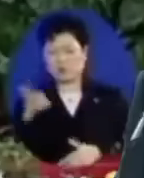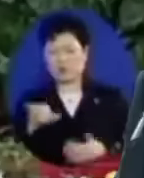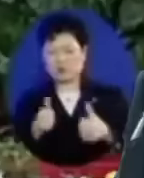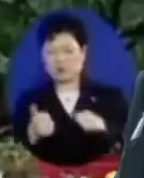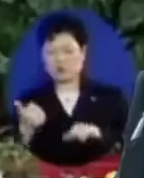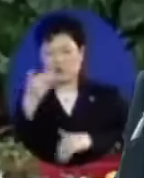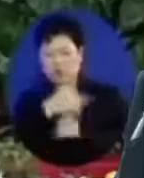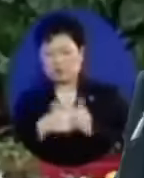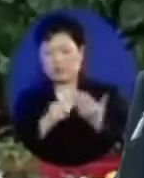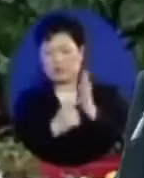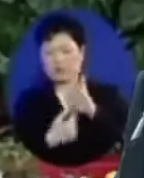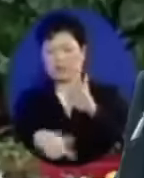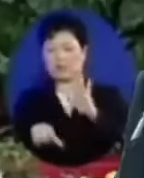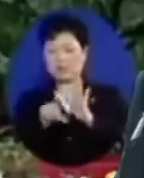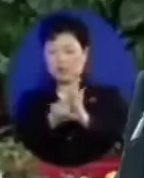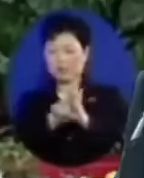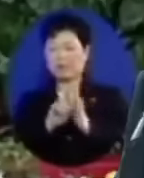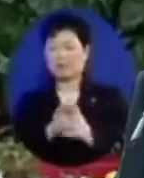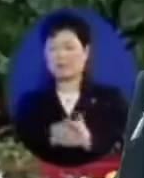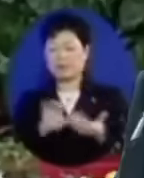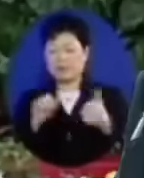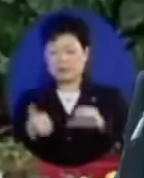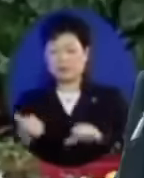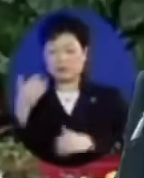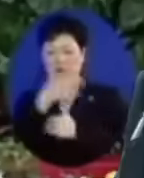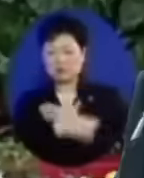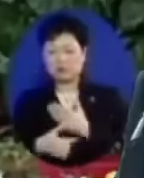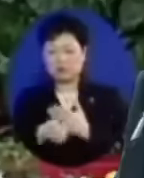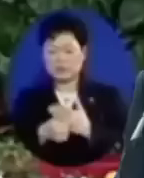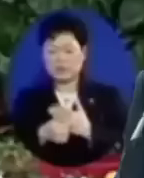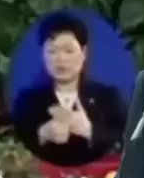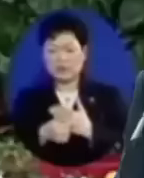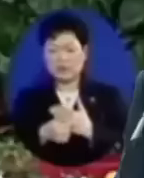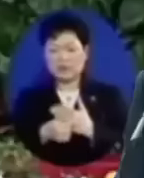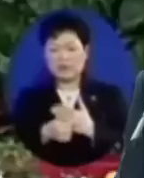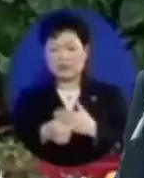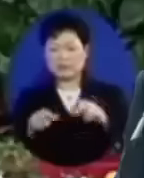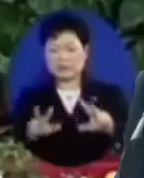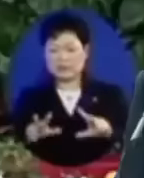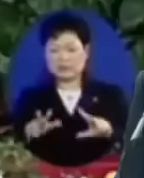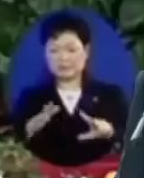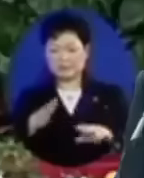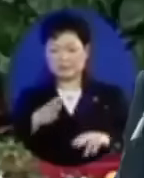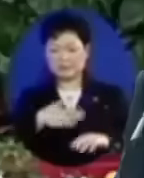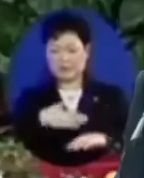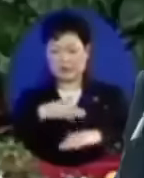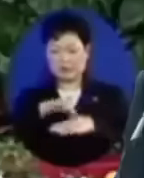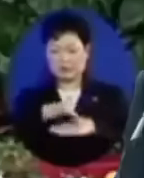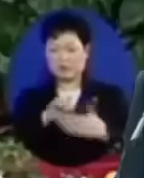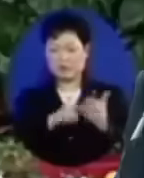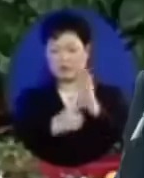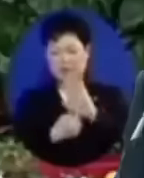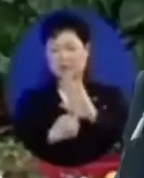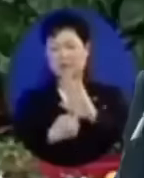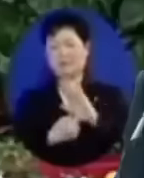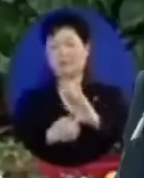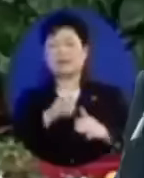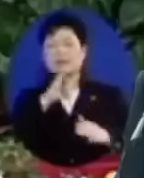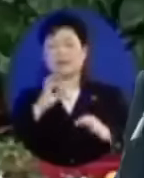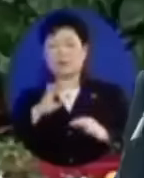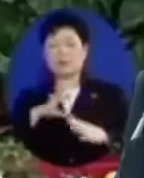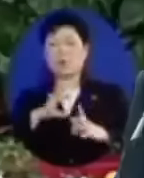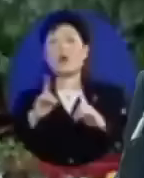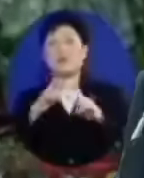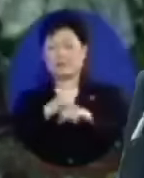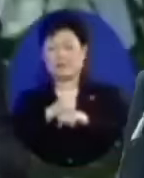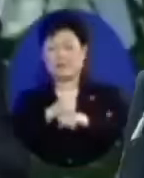죽을 육체에 나타나게 하려면 죽은 육체가 아닙니다. 죽을 육체, 현재 내가 가지고 있는 육체에 나타난 것입니다. 참 놀라운